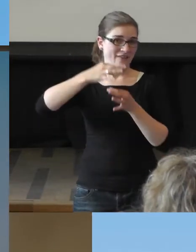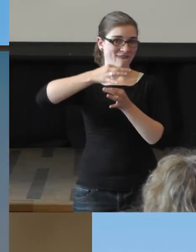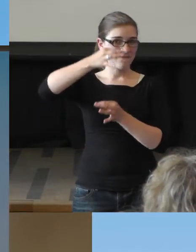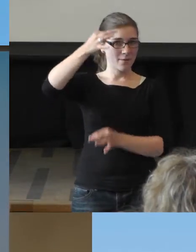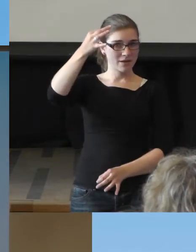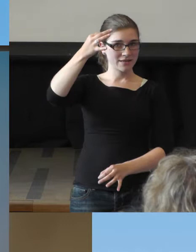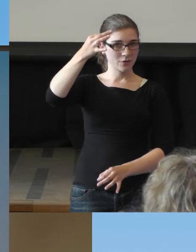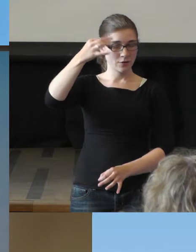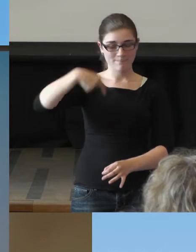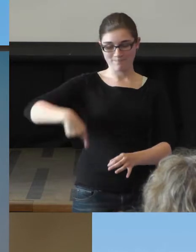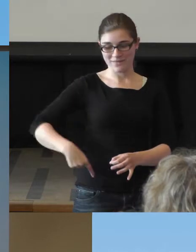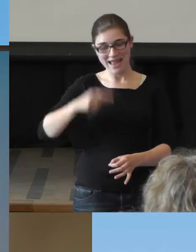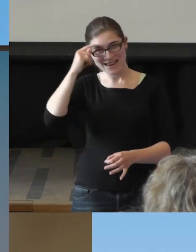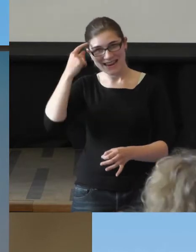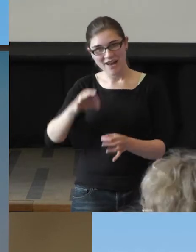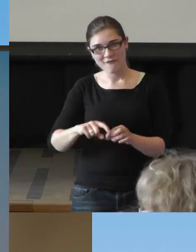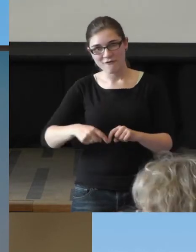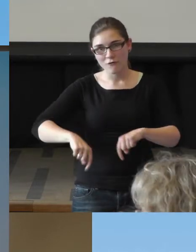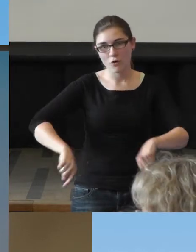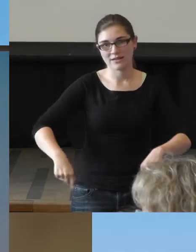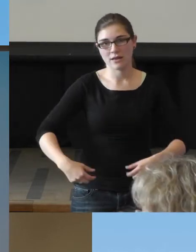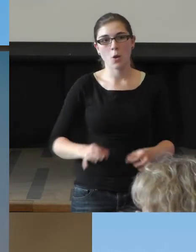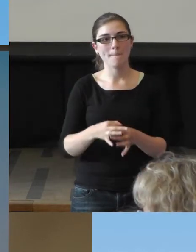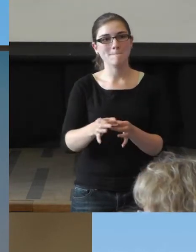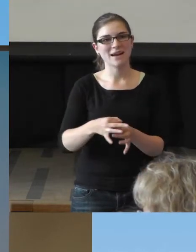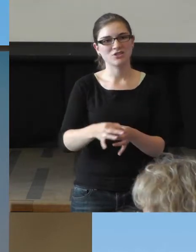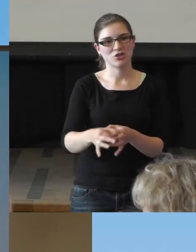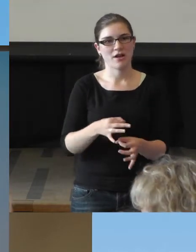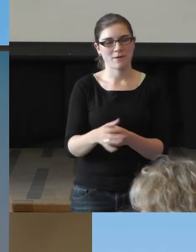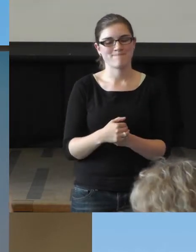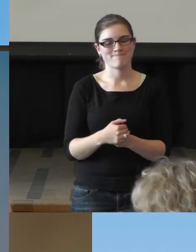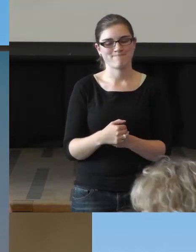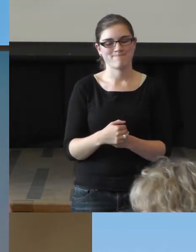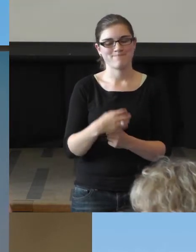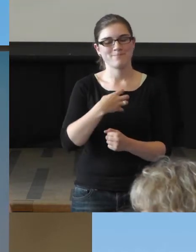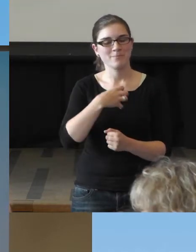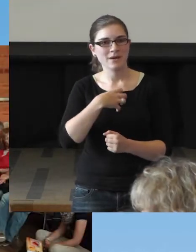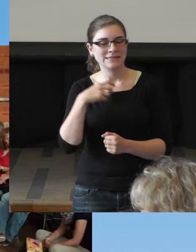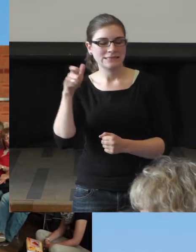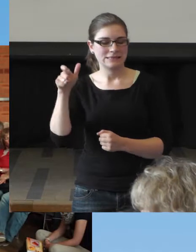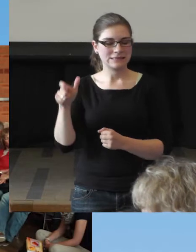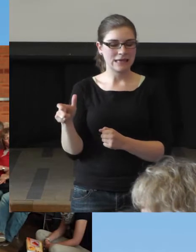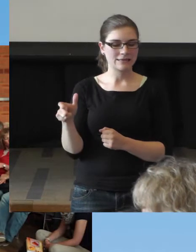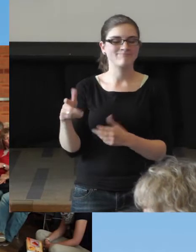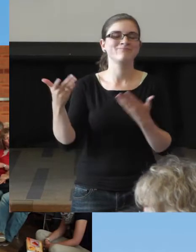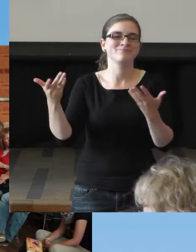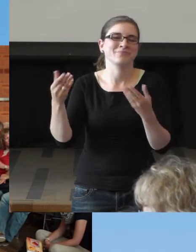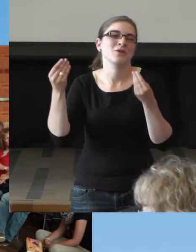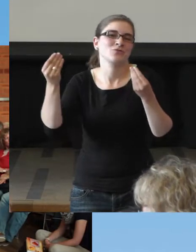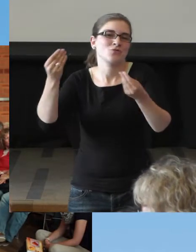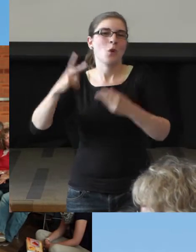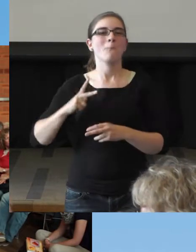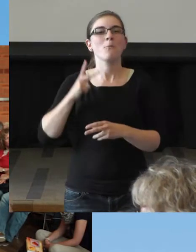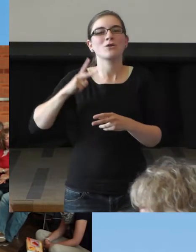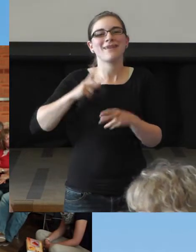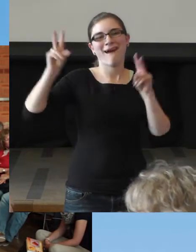der Nervenwurzel und der Bandscheiben sind bei Patienten und Ärzten in und werden häufig diagnostiziert.